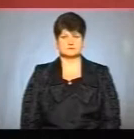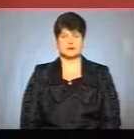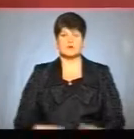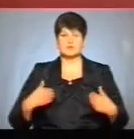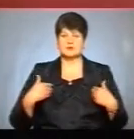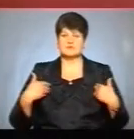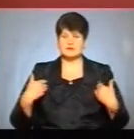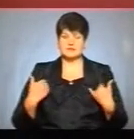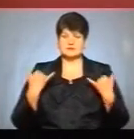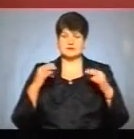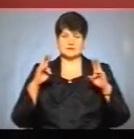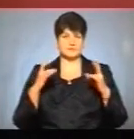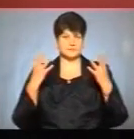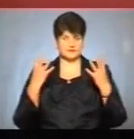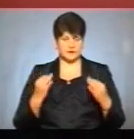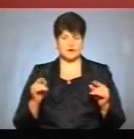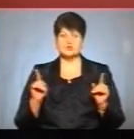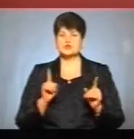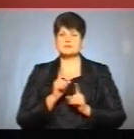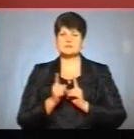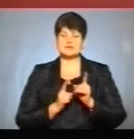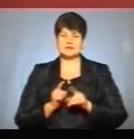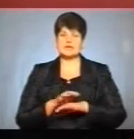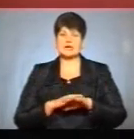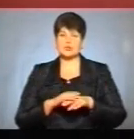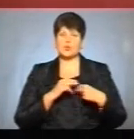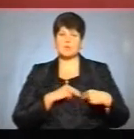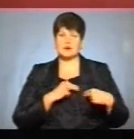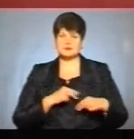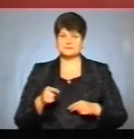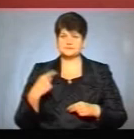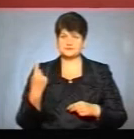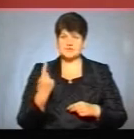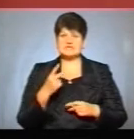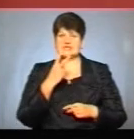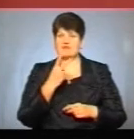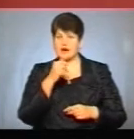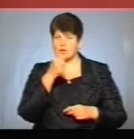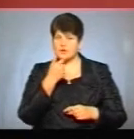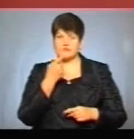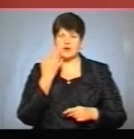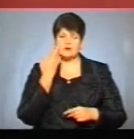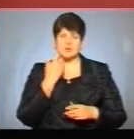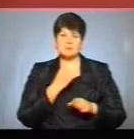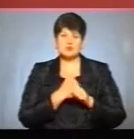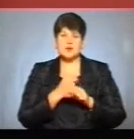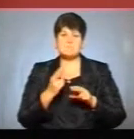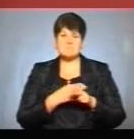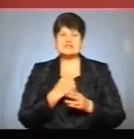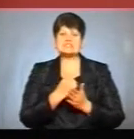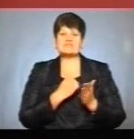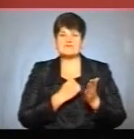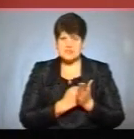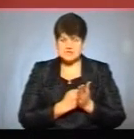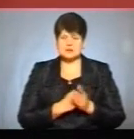Мої вітання в ефірі «Тема дня». Що змінилося на ринку праці Тернопільщини за останні два роки, відколи запрацював безвіз? Про це сьогодні говоримо